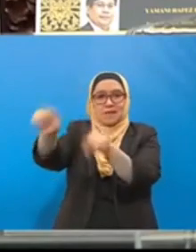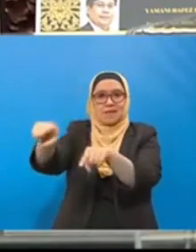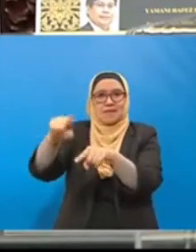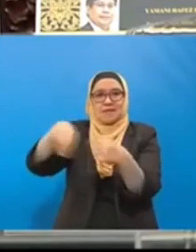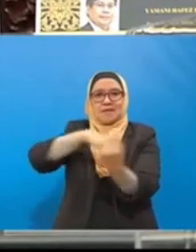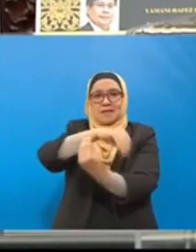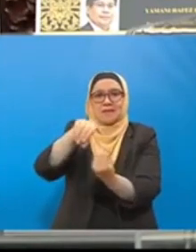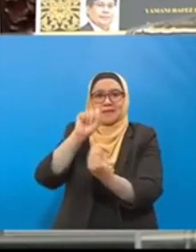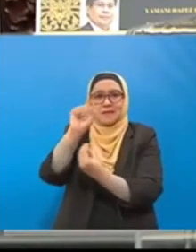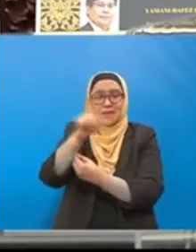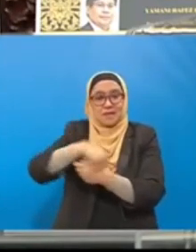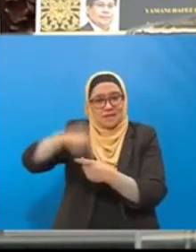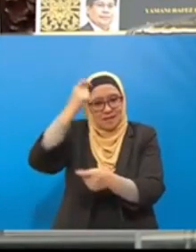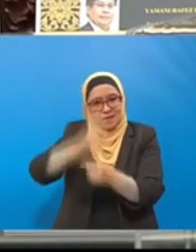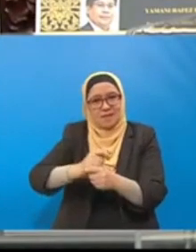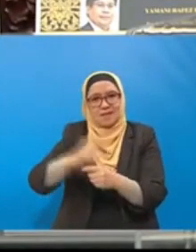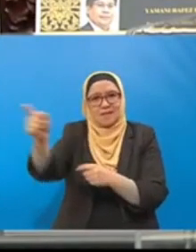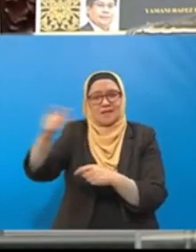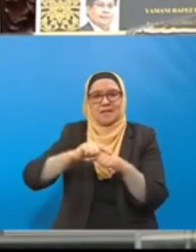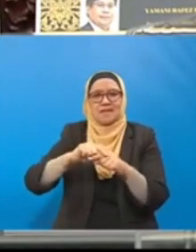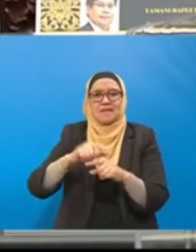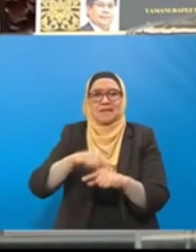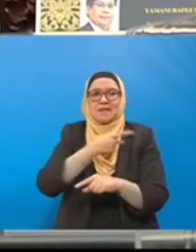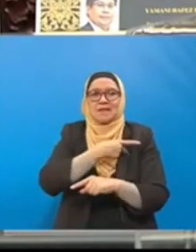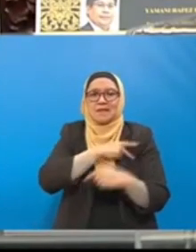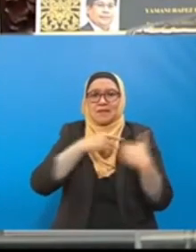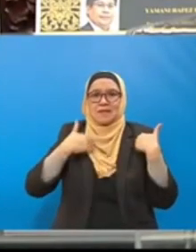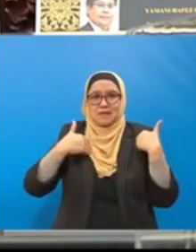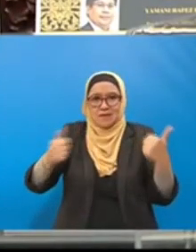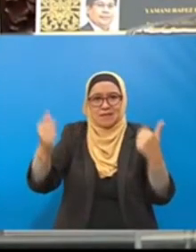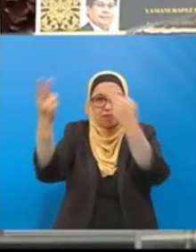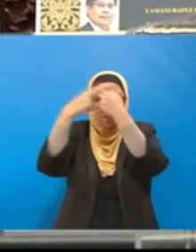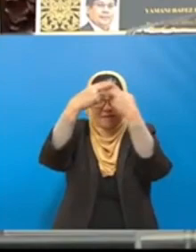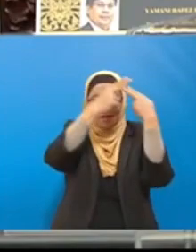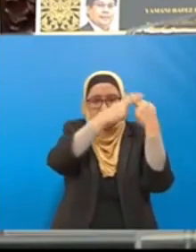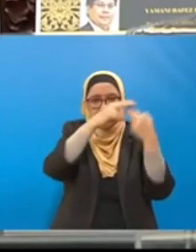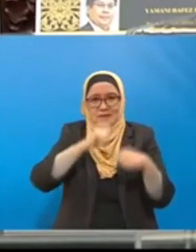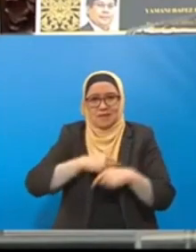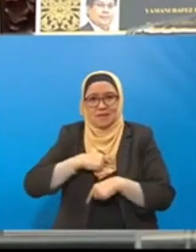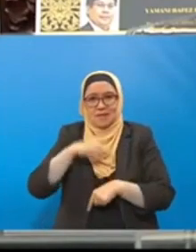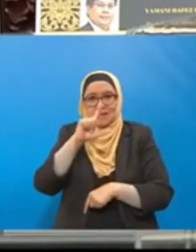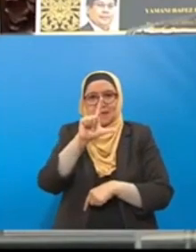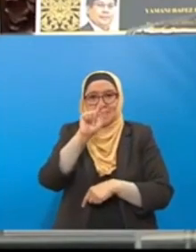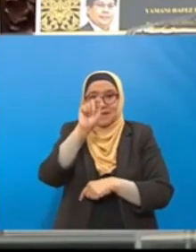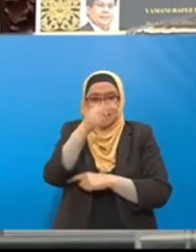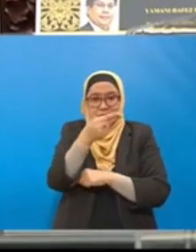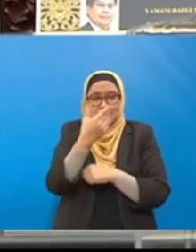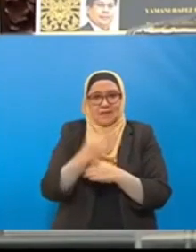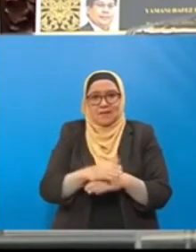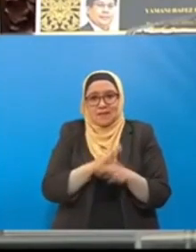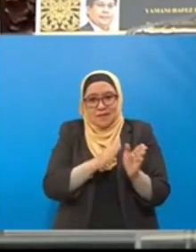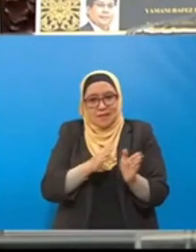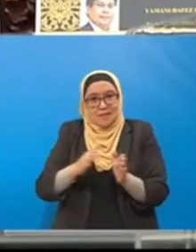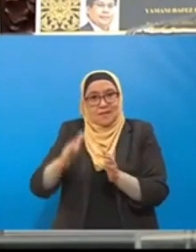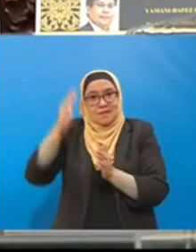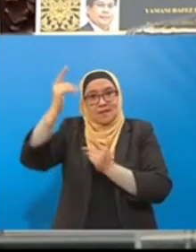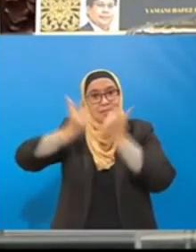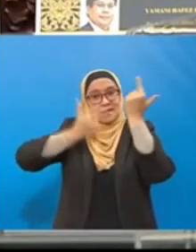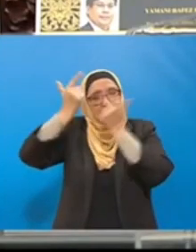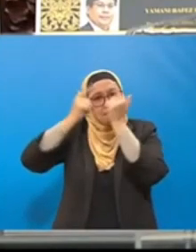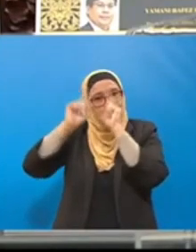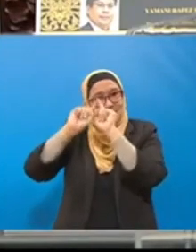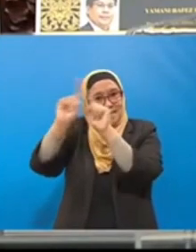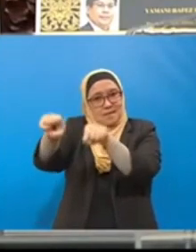Saudi. Tabung haji juga telah merangka lawatan ke Tanah Suci dalam masa yang terdekat untuk